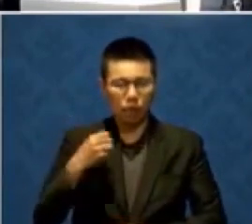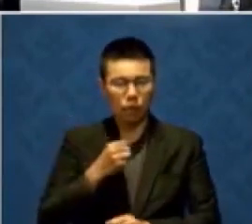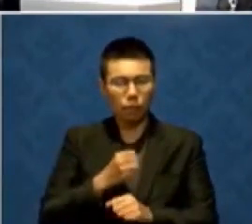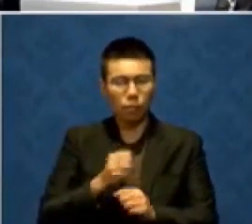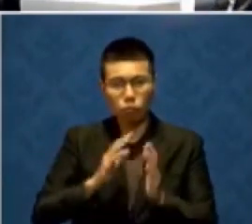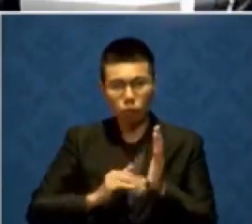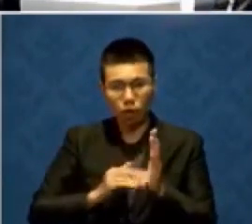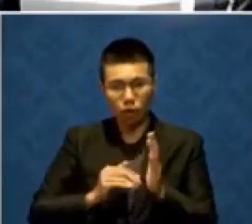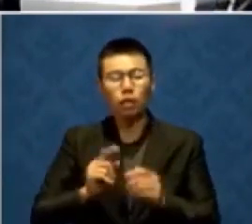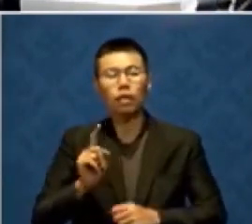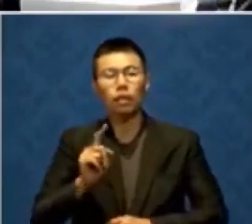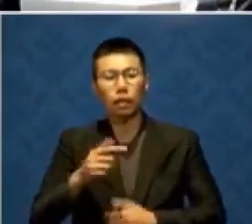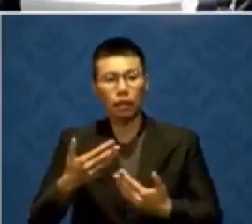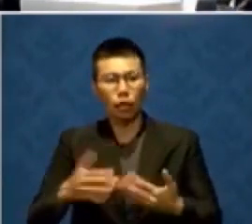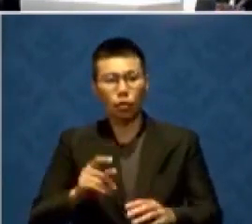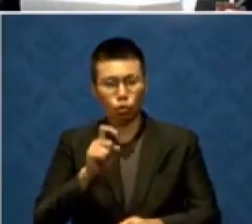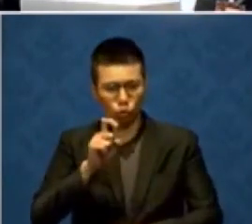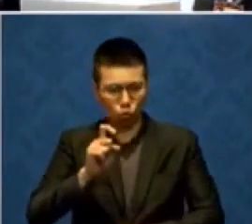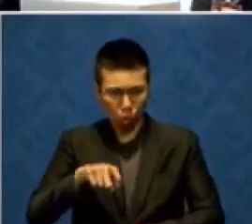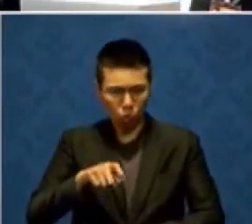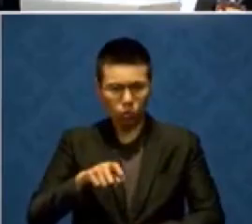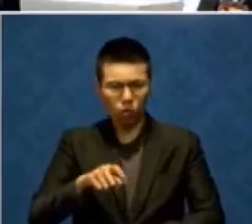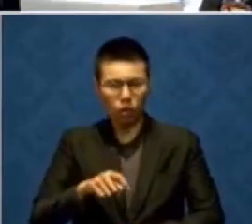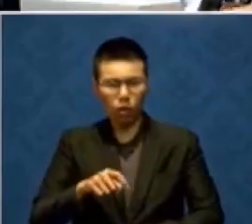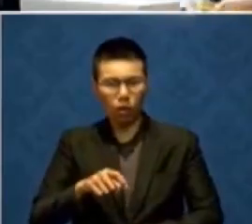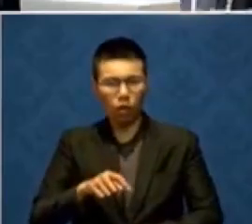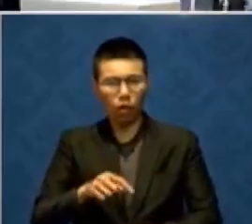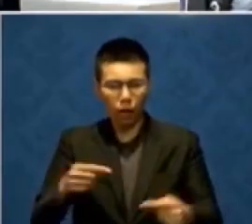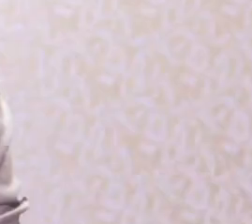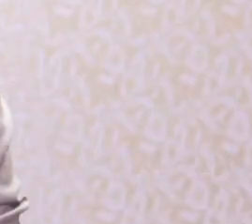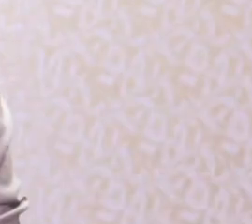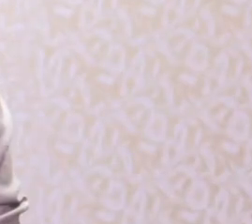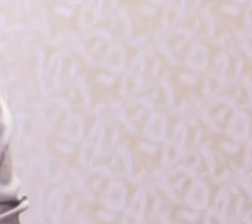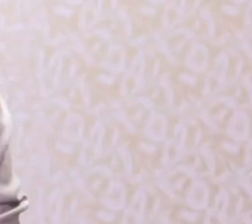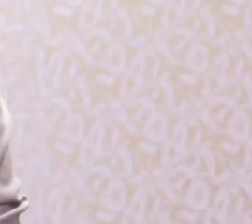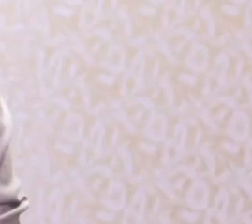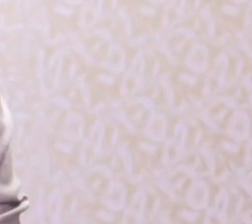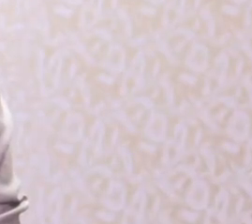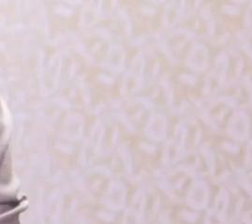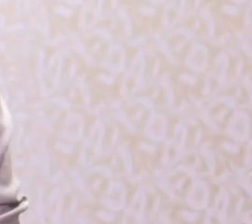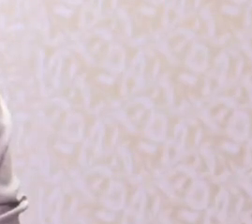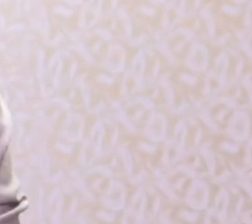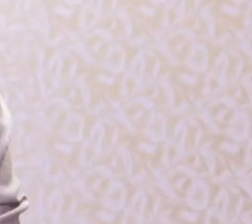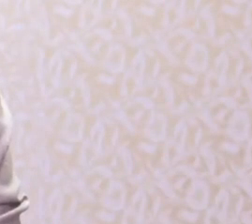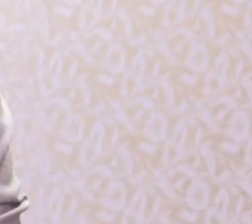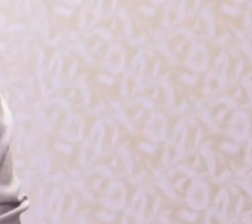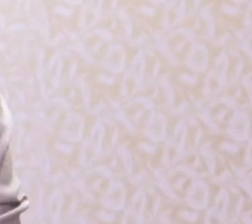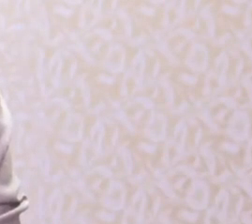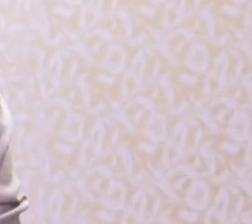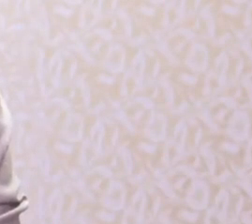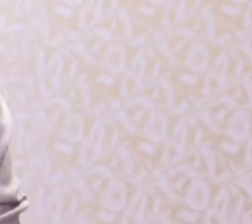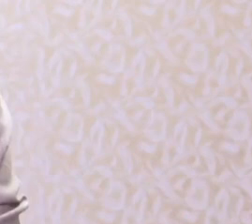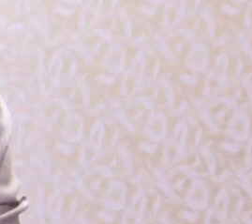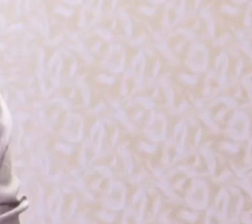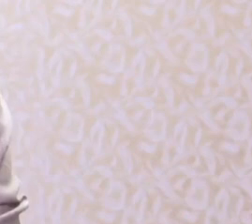กรัฐมนตรีนะคะคุณชัยวัชรงค์ค่ะบอกว่าเอาคำพูดเขาไปเป๊ะเลยนะก็รู้ทั้งรู้ใช่ไหมล่ะว่านายกเนี่ย